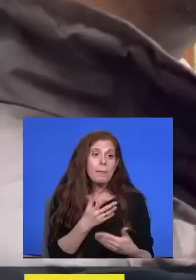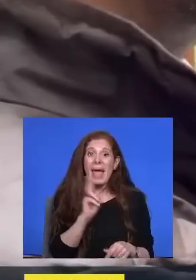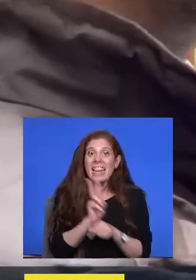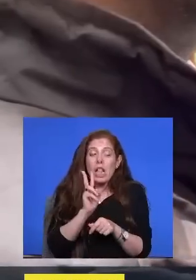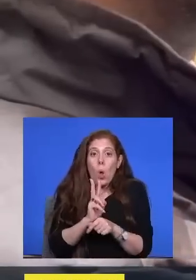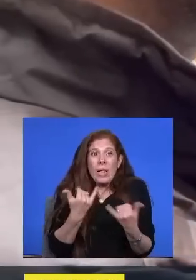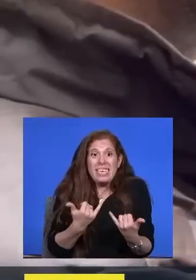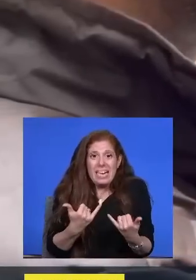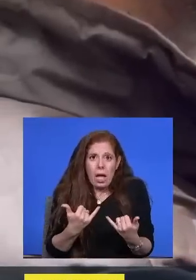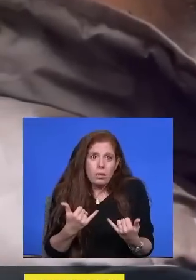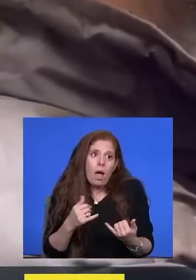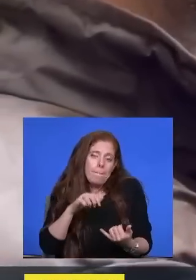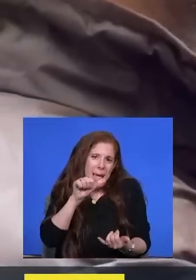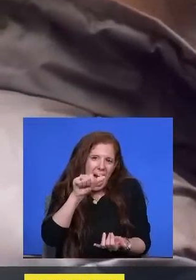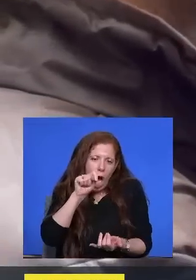באתונה, כפי מה שאנחנו יודעים.